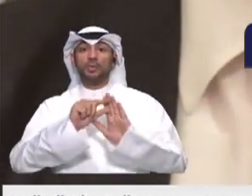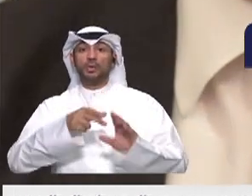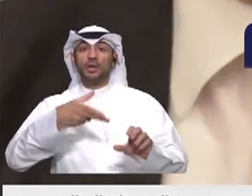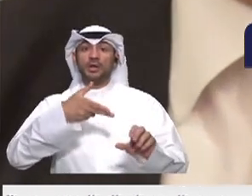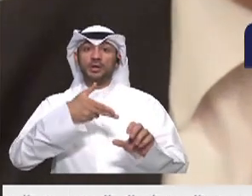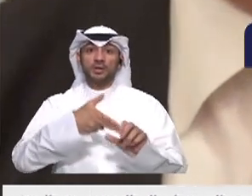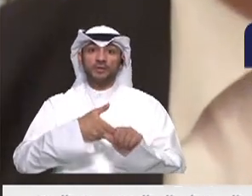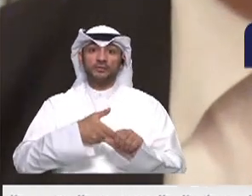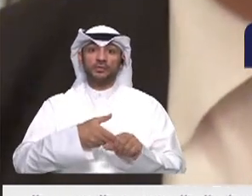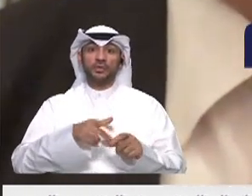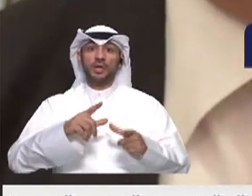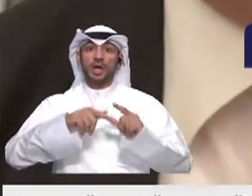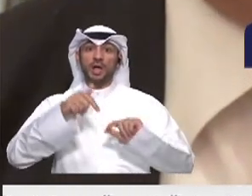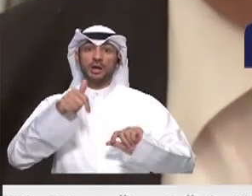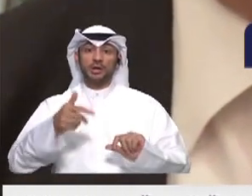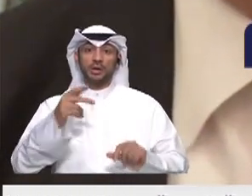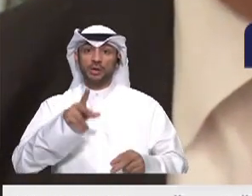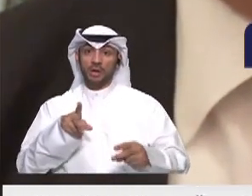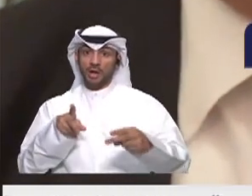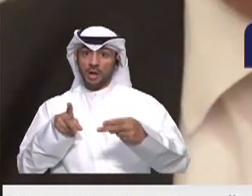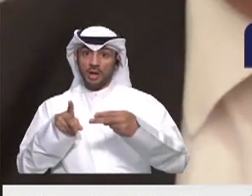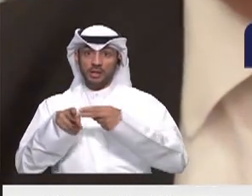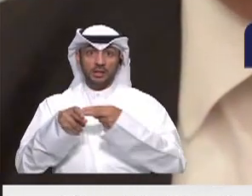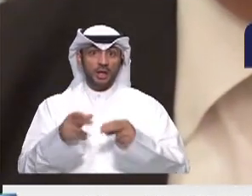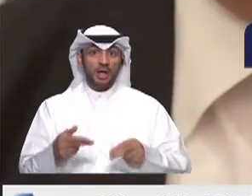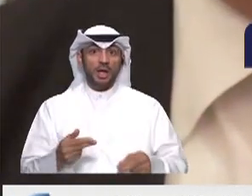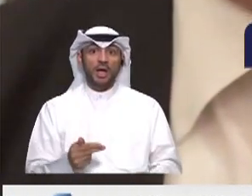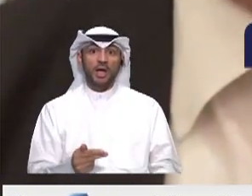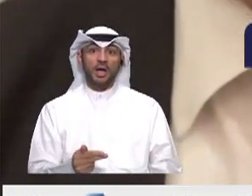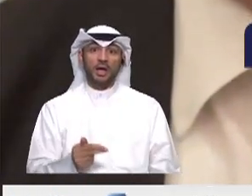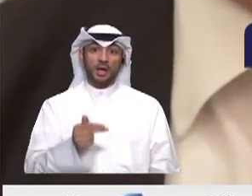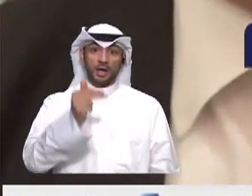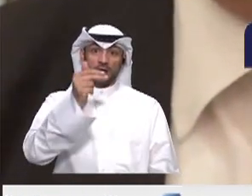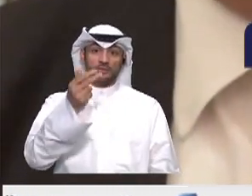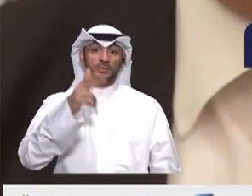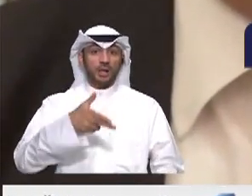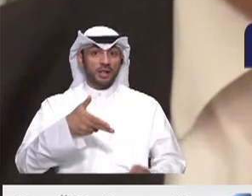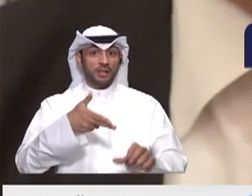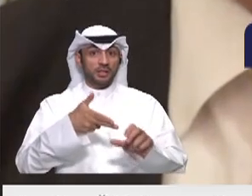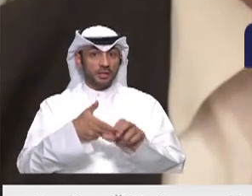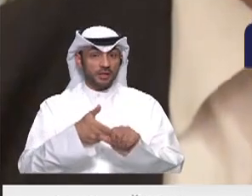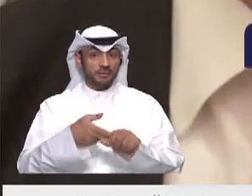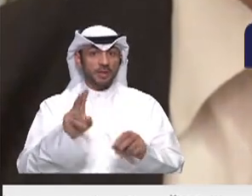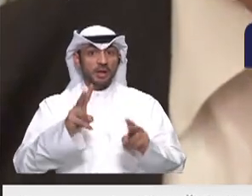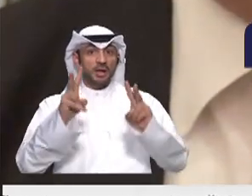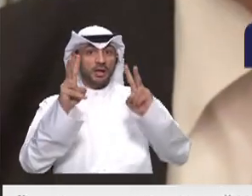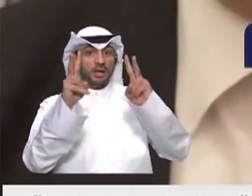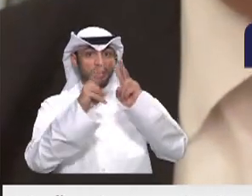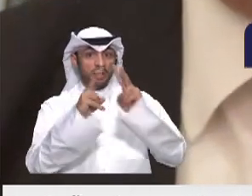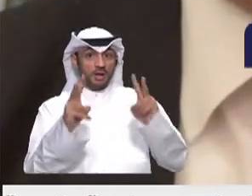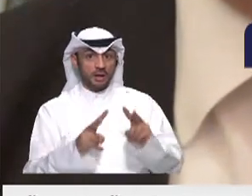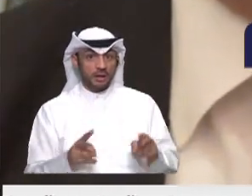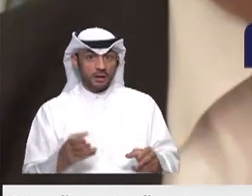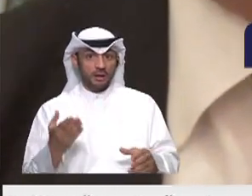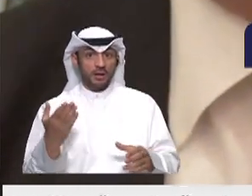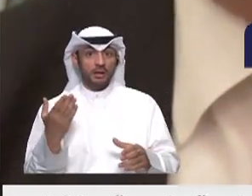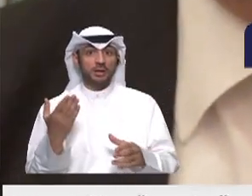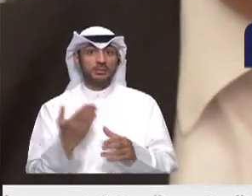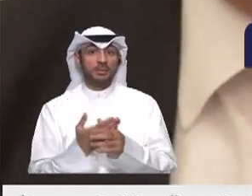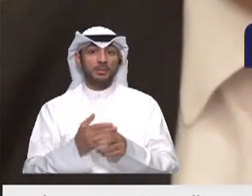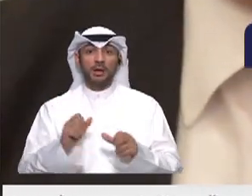انقطاع الغاز والنفط وبعض مصادر الطاقة من روسيا بسبب الحرب في